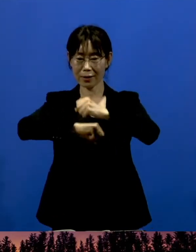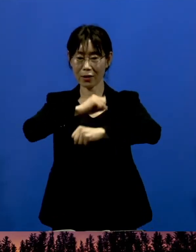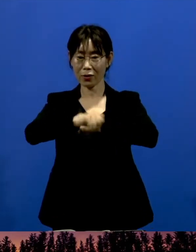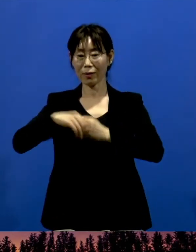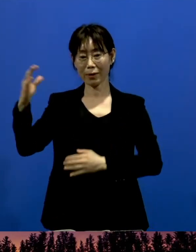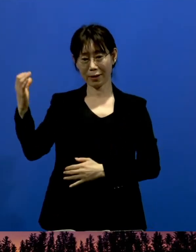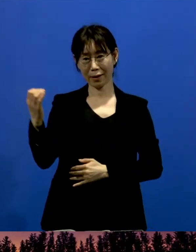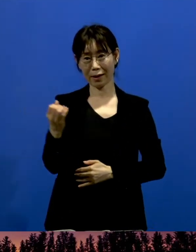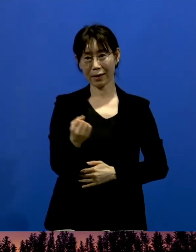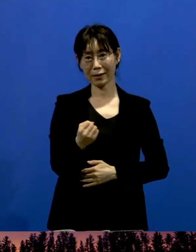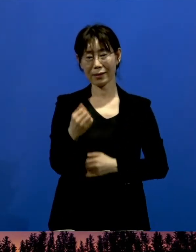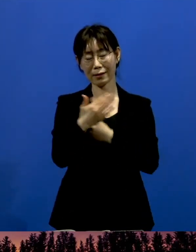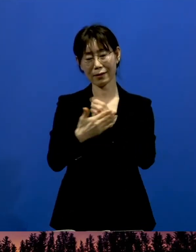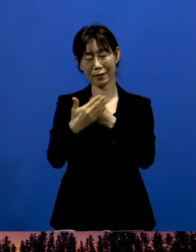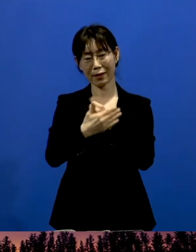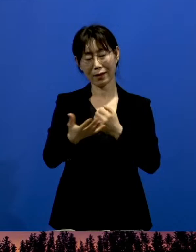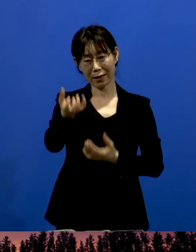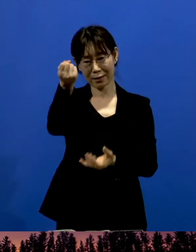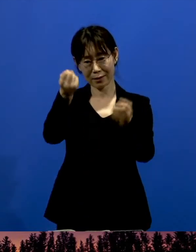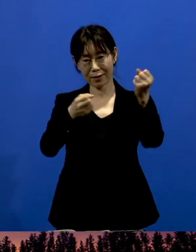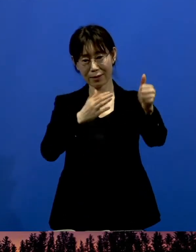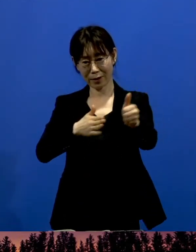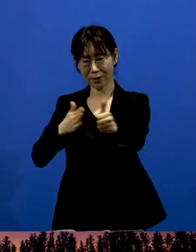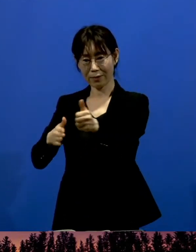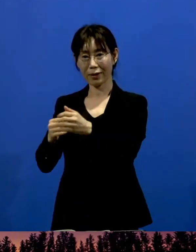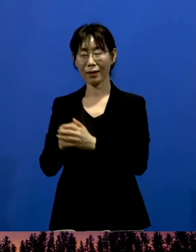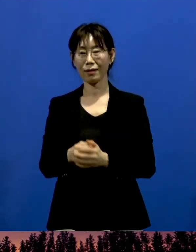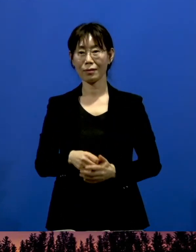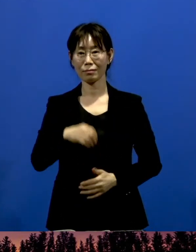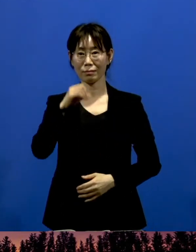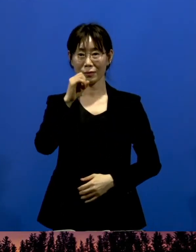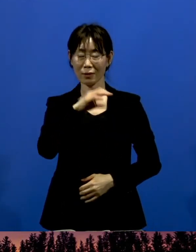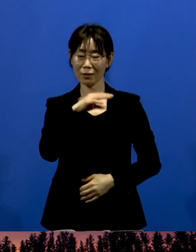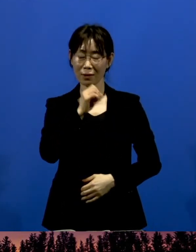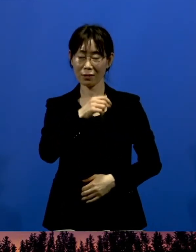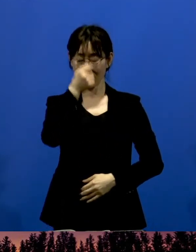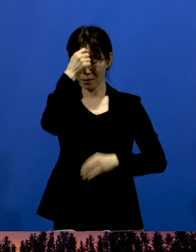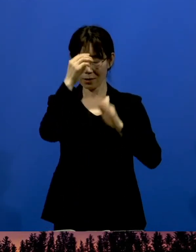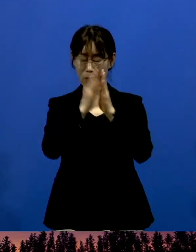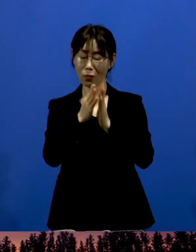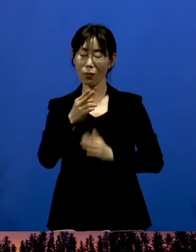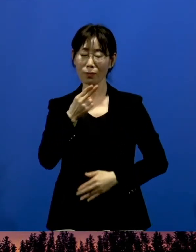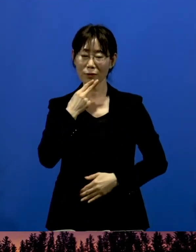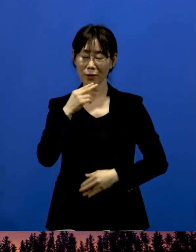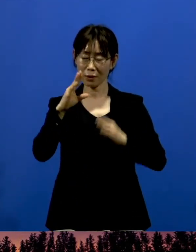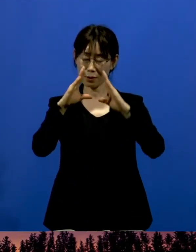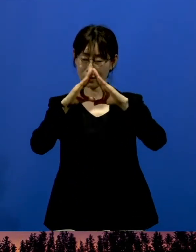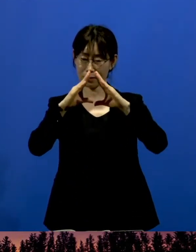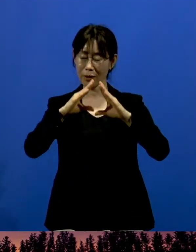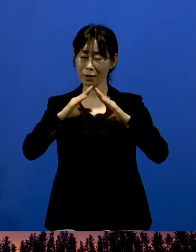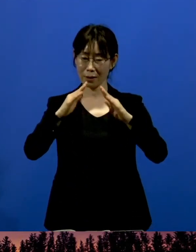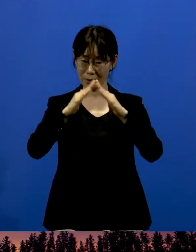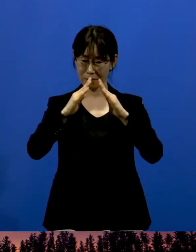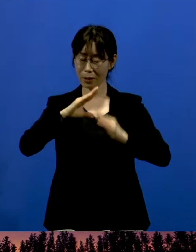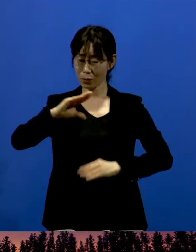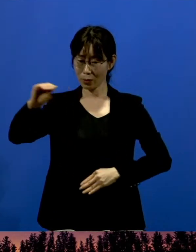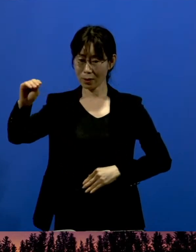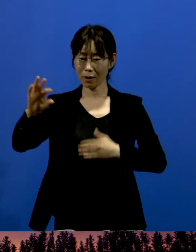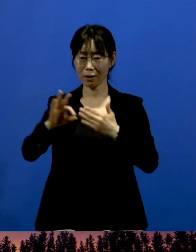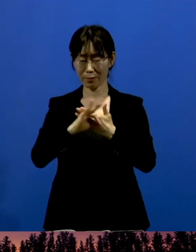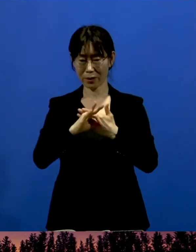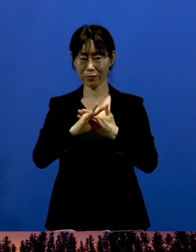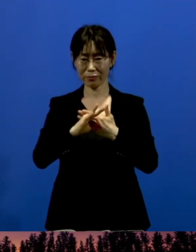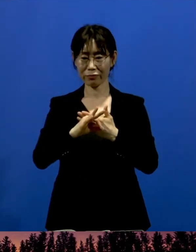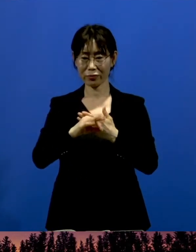그런 은혜가 있게 될 것입니다. 그대로 하면 여러분 독소 안 빠져요. 그 중독이 안 빠져요. 여러분. 또 우리는